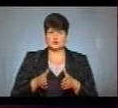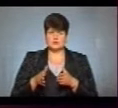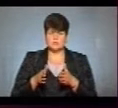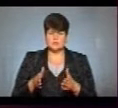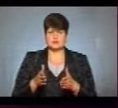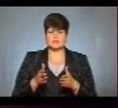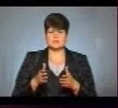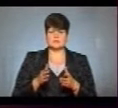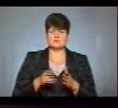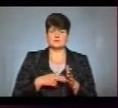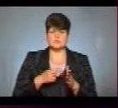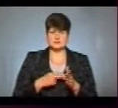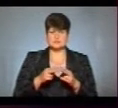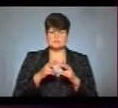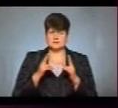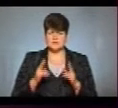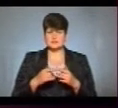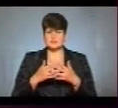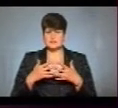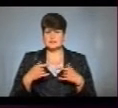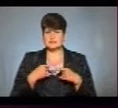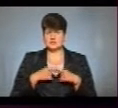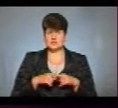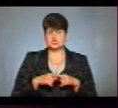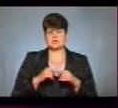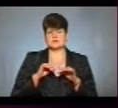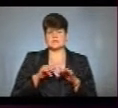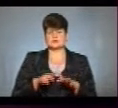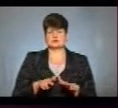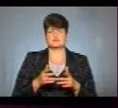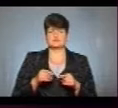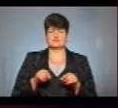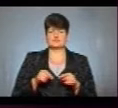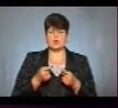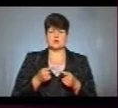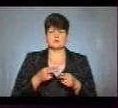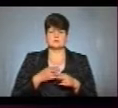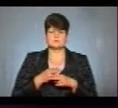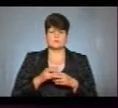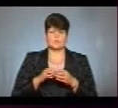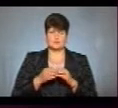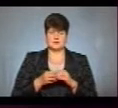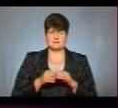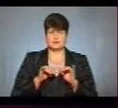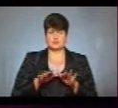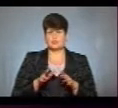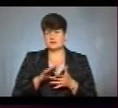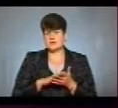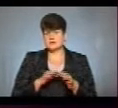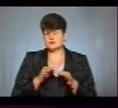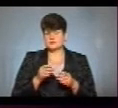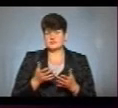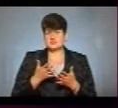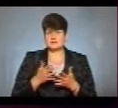споруд, залізничних переїздів і технічних засобів регулювання дорожнього руху, створення перешкод для руху. Далі суд визначатиме міру